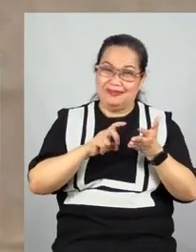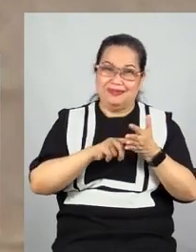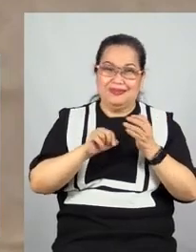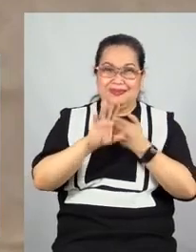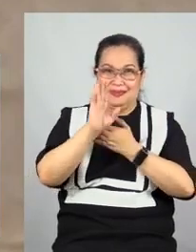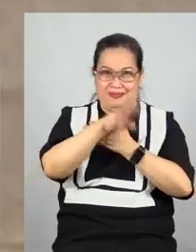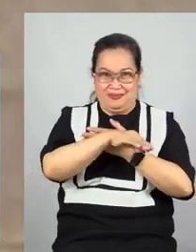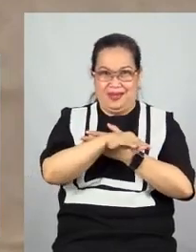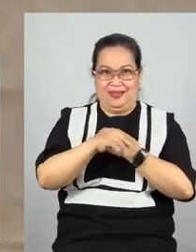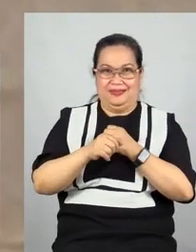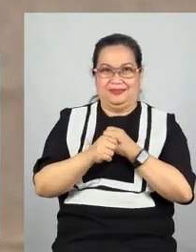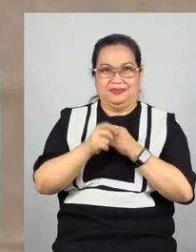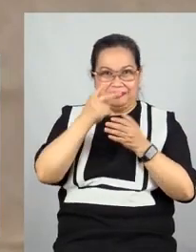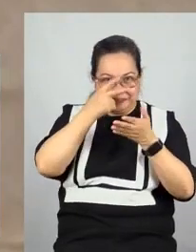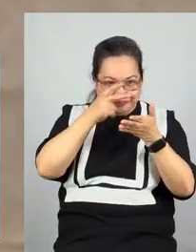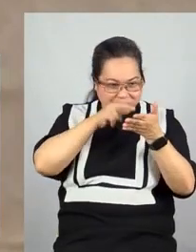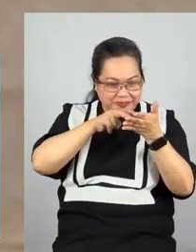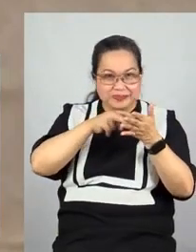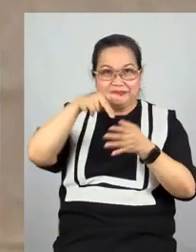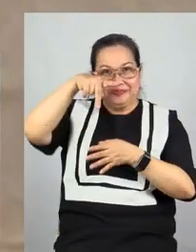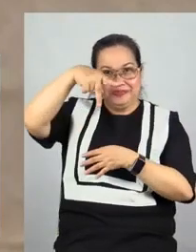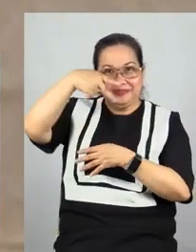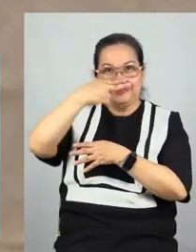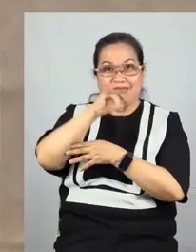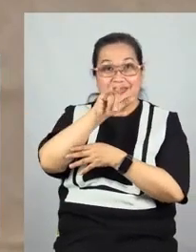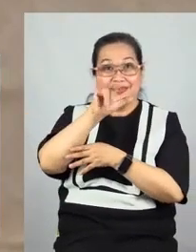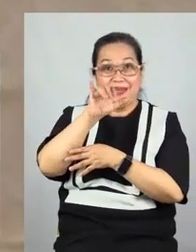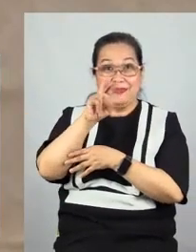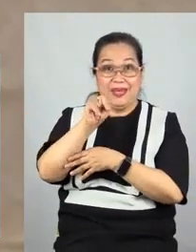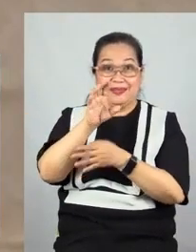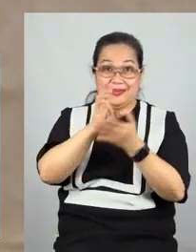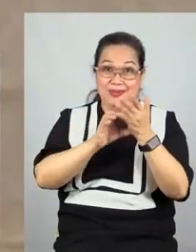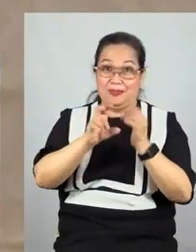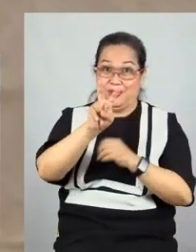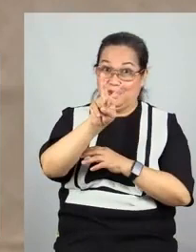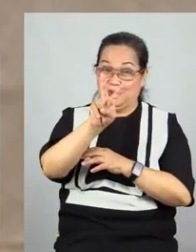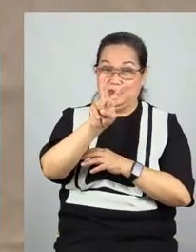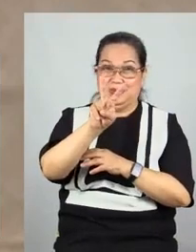Balikan niyo yung tingnan niyo yung Philippians chapter 2. No?